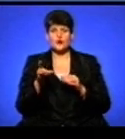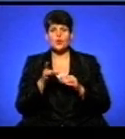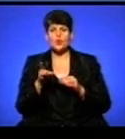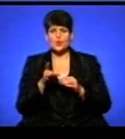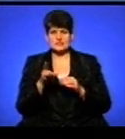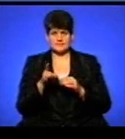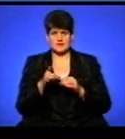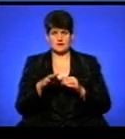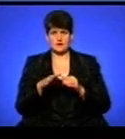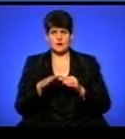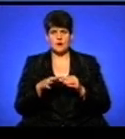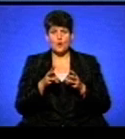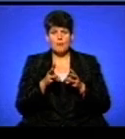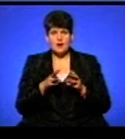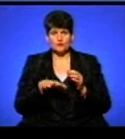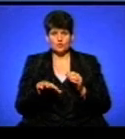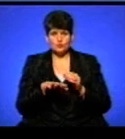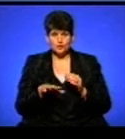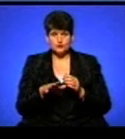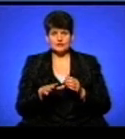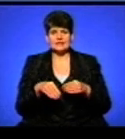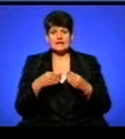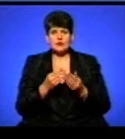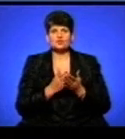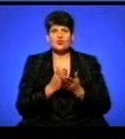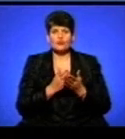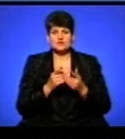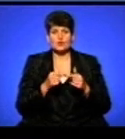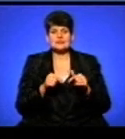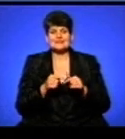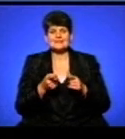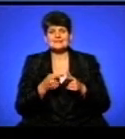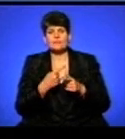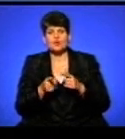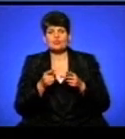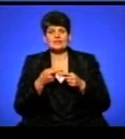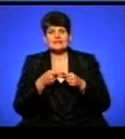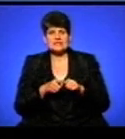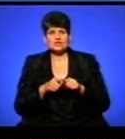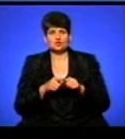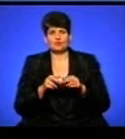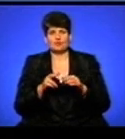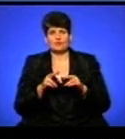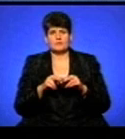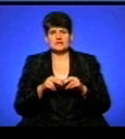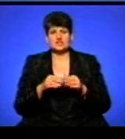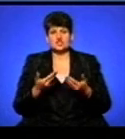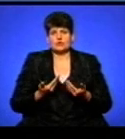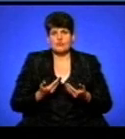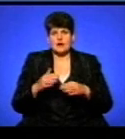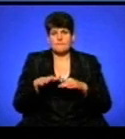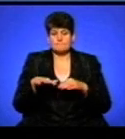розмір опалювальної площі дає обслуговуюча організація, або по технічному паспорту вона визначається житлова площа,